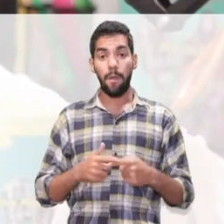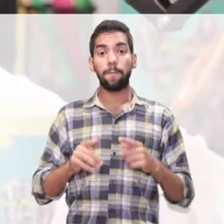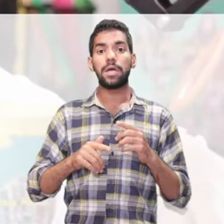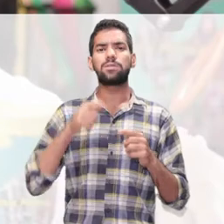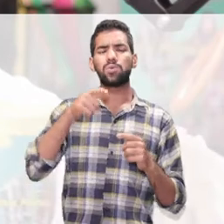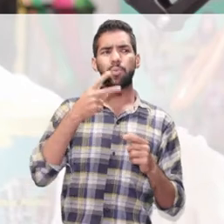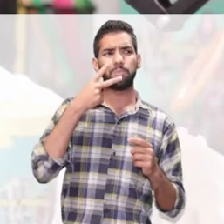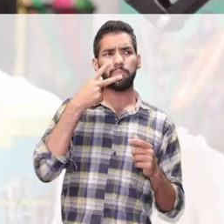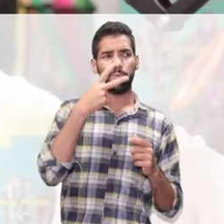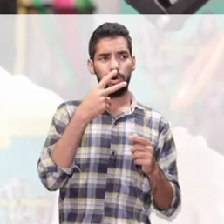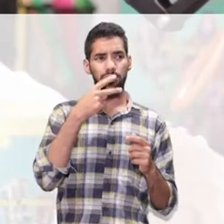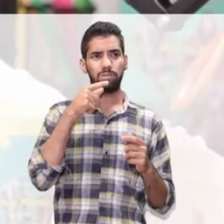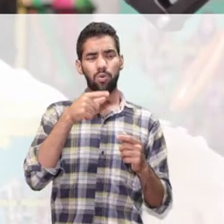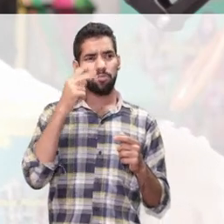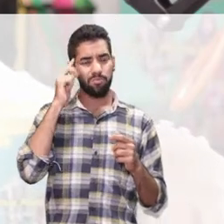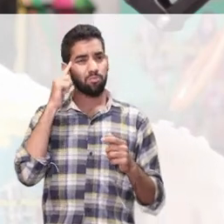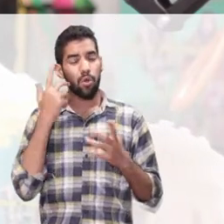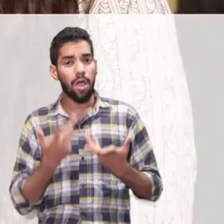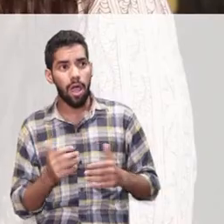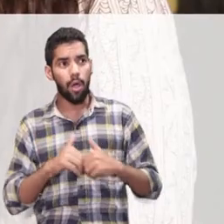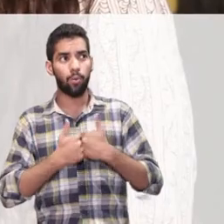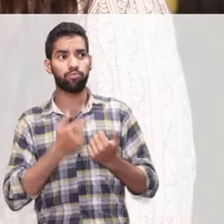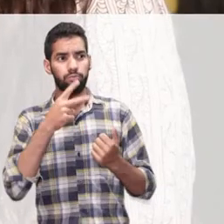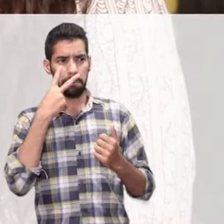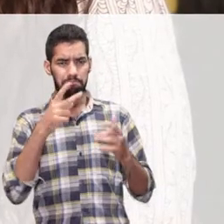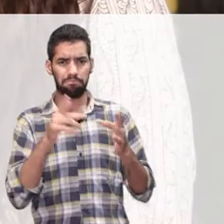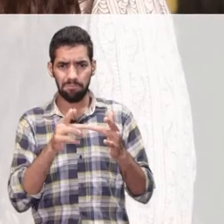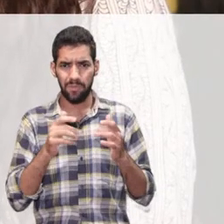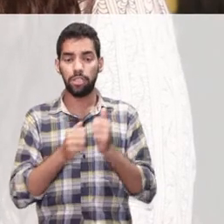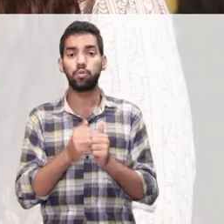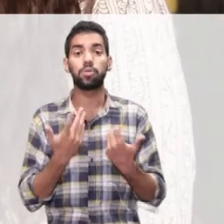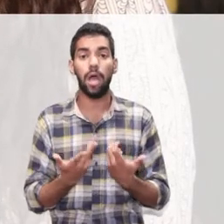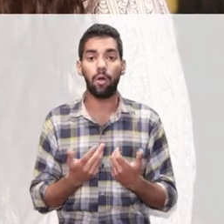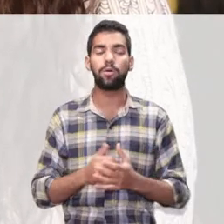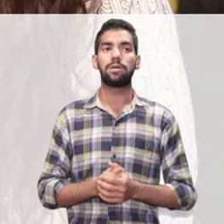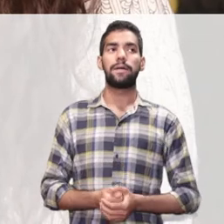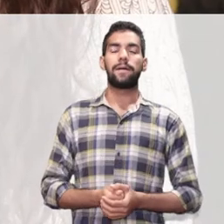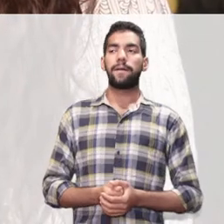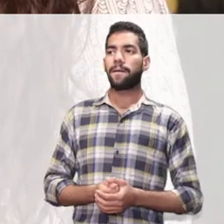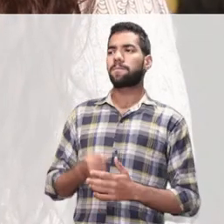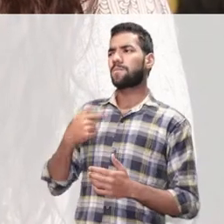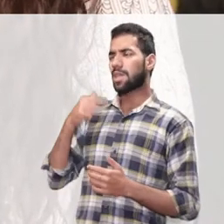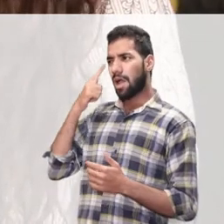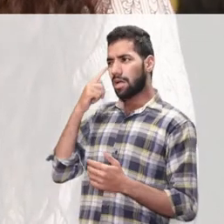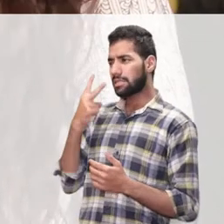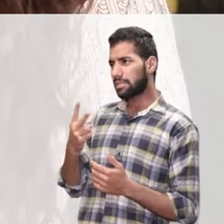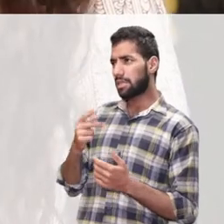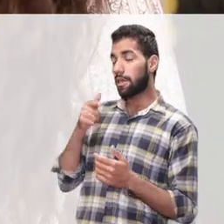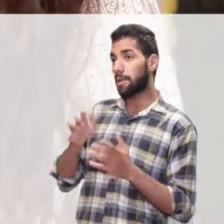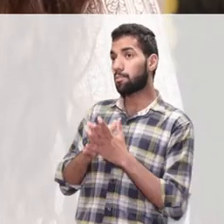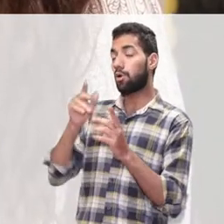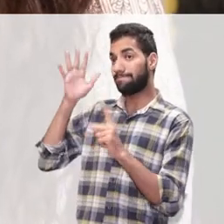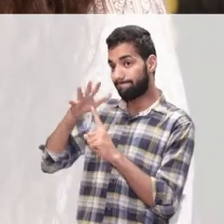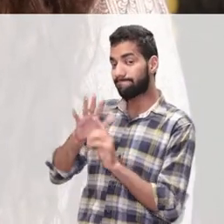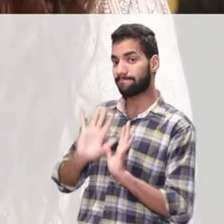थे इंटरनेट एंड व्हाट डू यू नो हैं या ऐड प्लेस इन क्वार्टर्स एग्जैक्ट टाइम